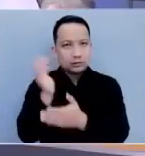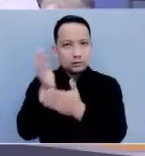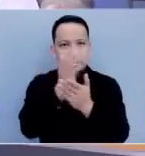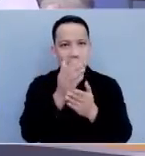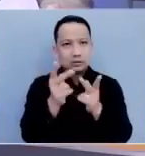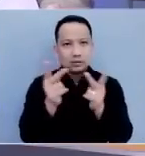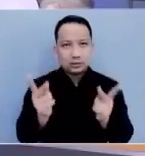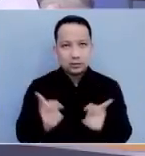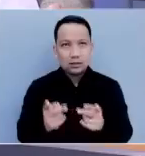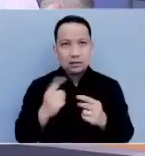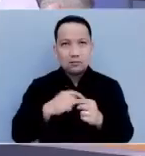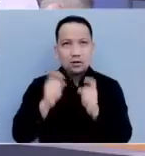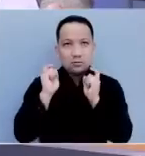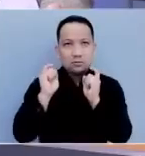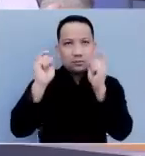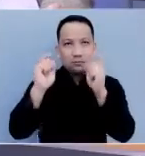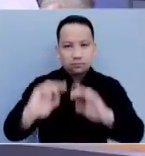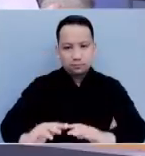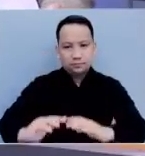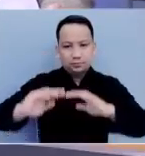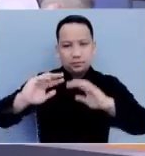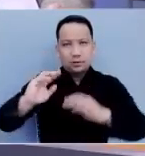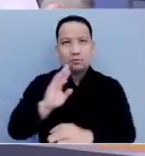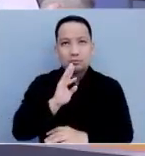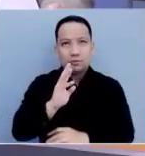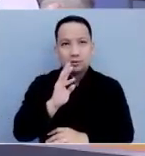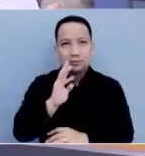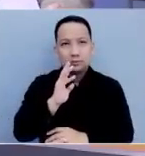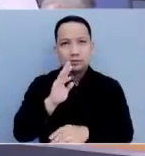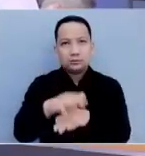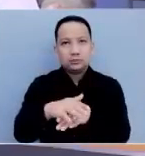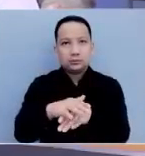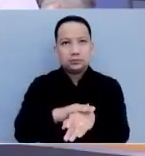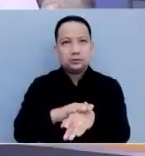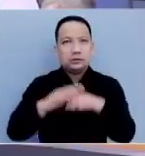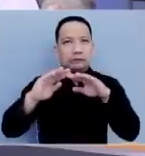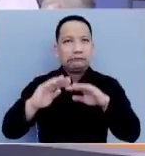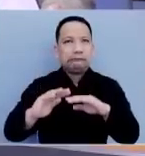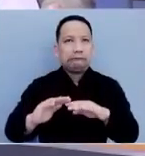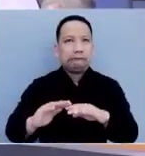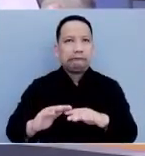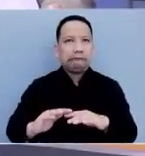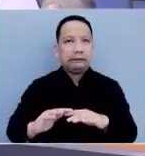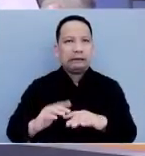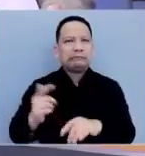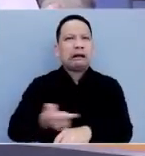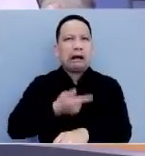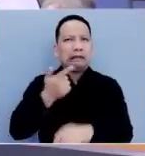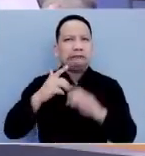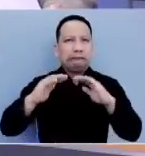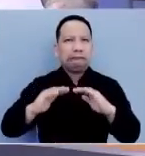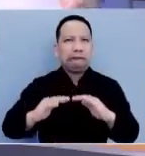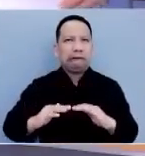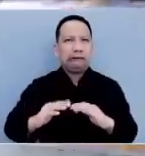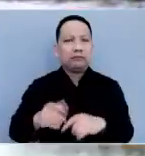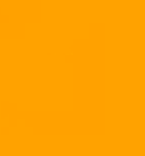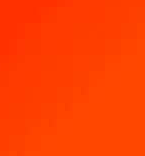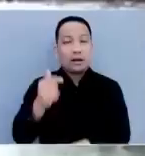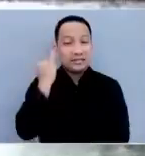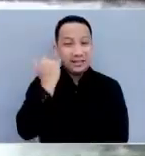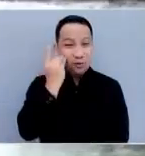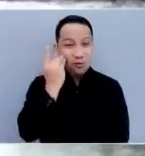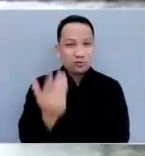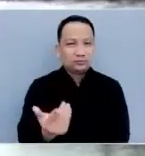lalawigan. Mabilis na raw kasi tumaas ang tubig. Mabagal pa itong humupa. Nasa frontline ng balitang yan, si Jenny Dongon.